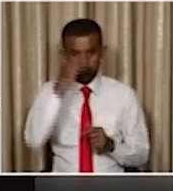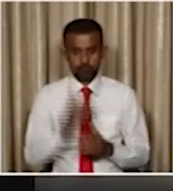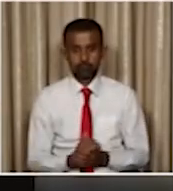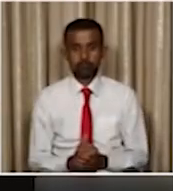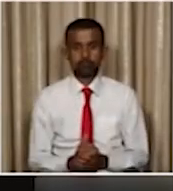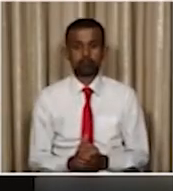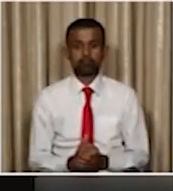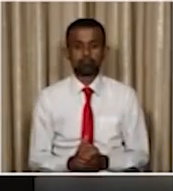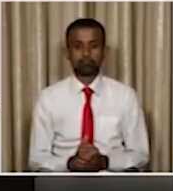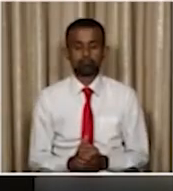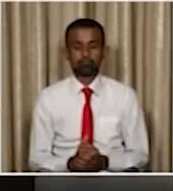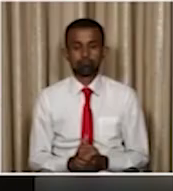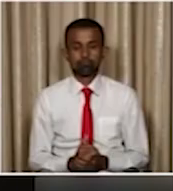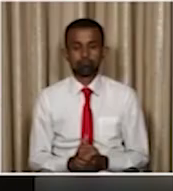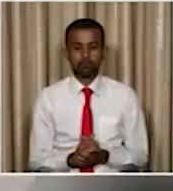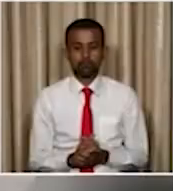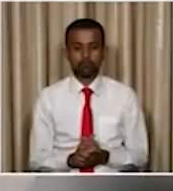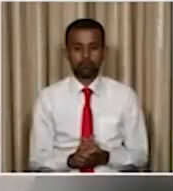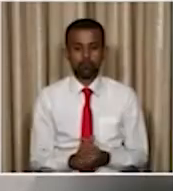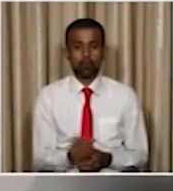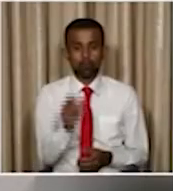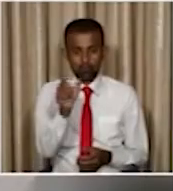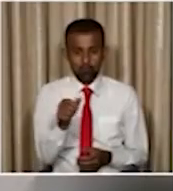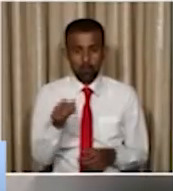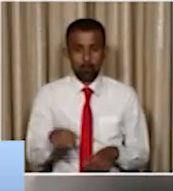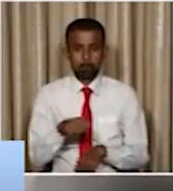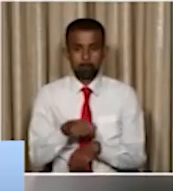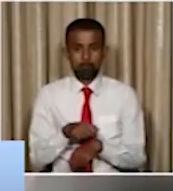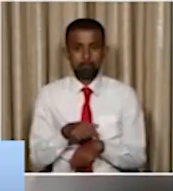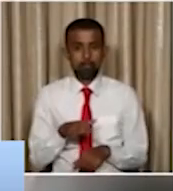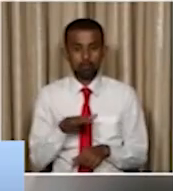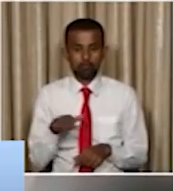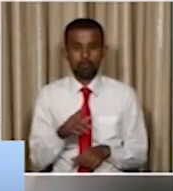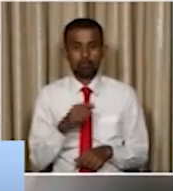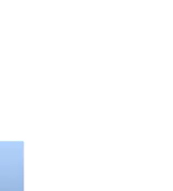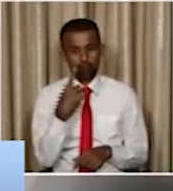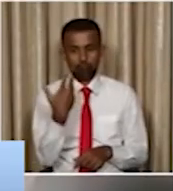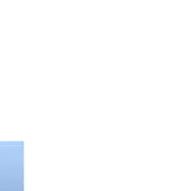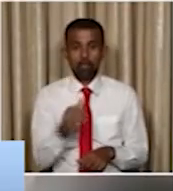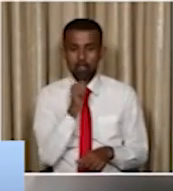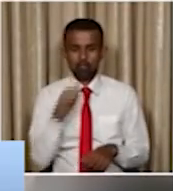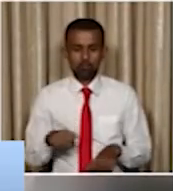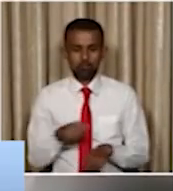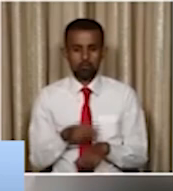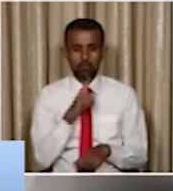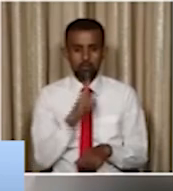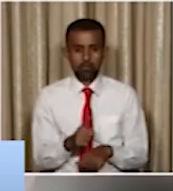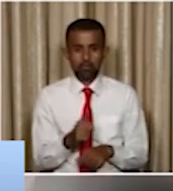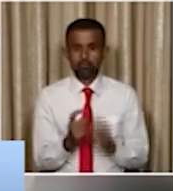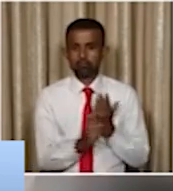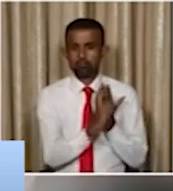the decision on the gender equality bill. I just want to raise a point of order that it violates the powers of this